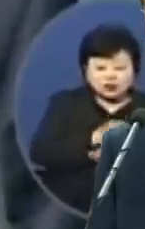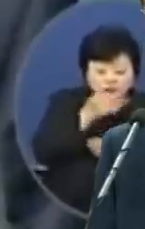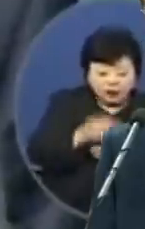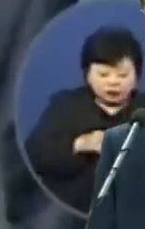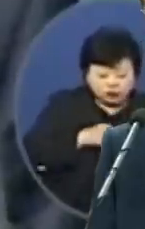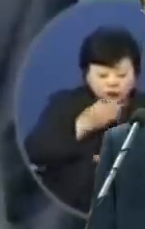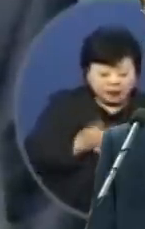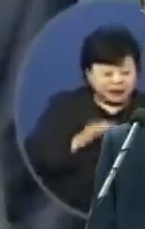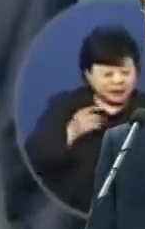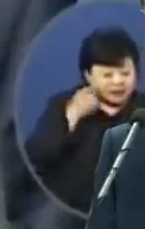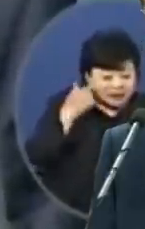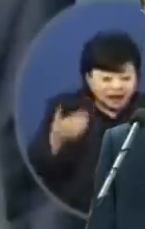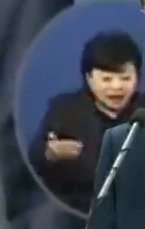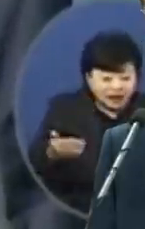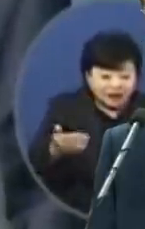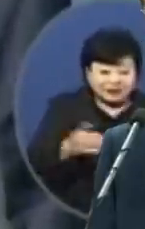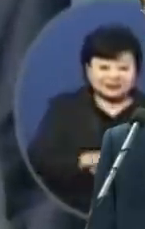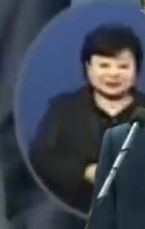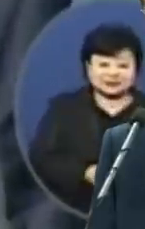의롭다고 나가느냐.